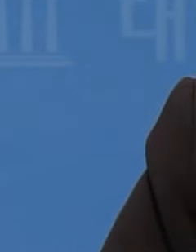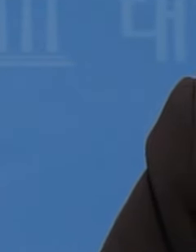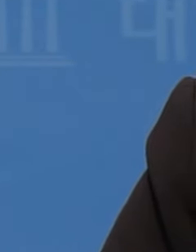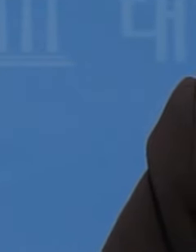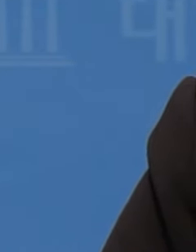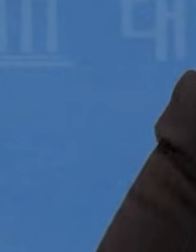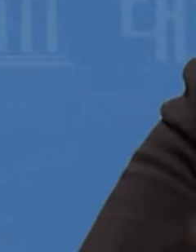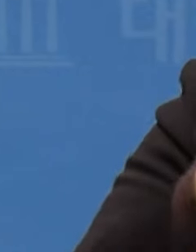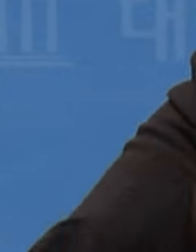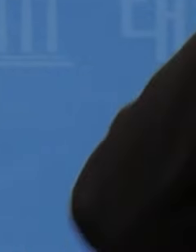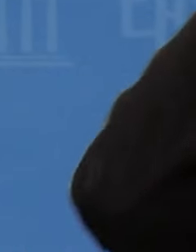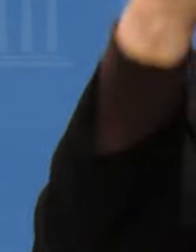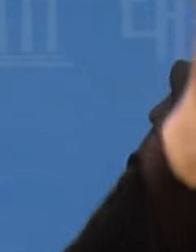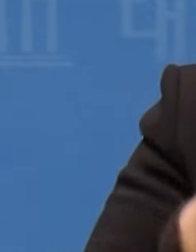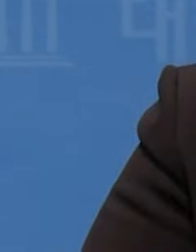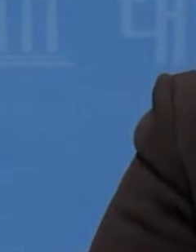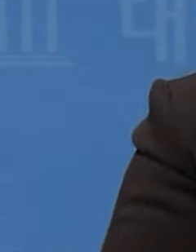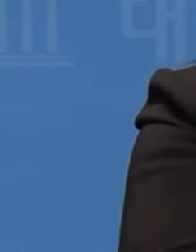민주당 내 청년기구의 수장인